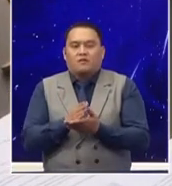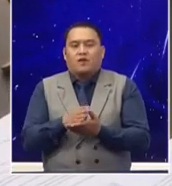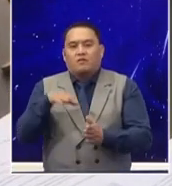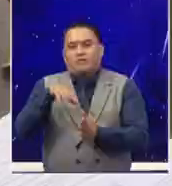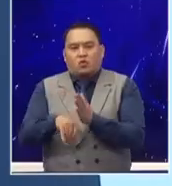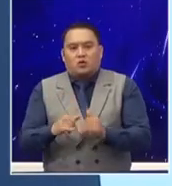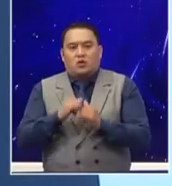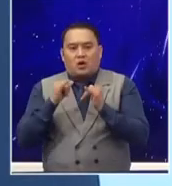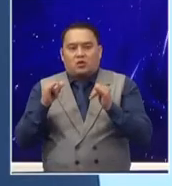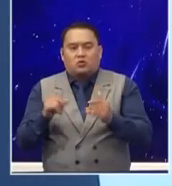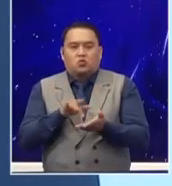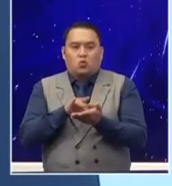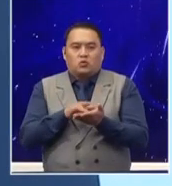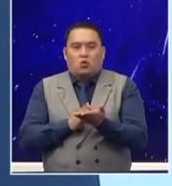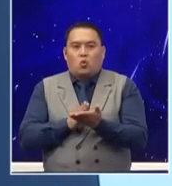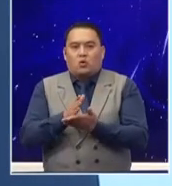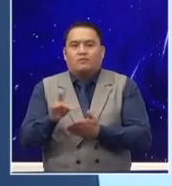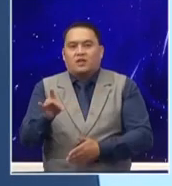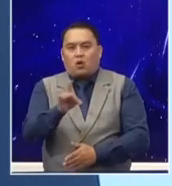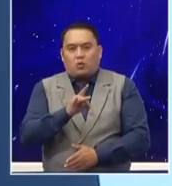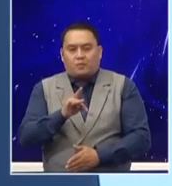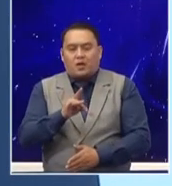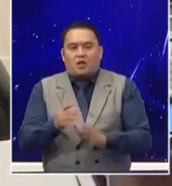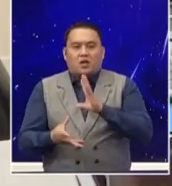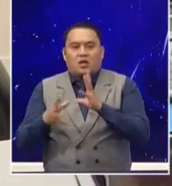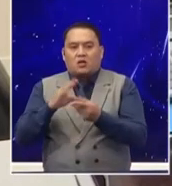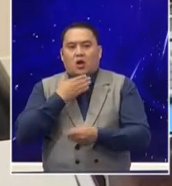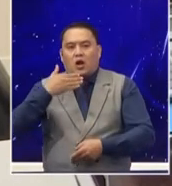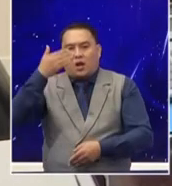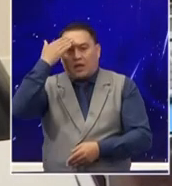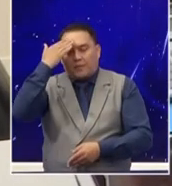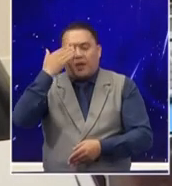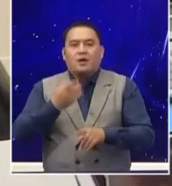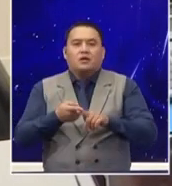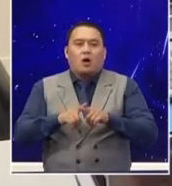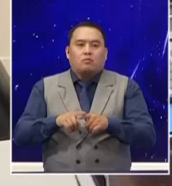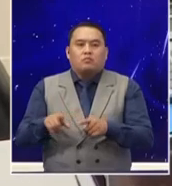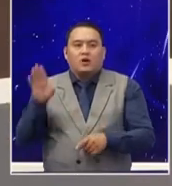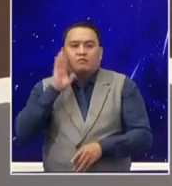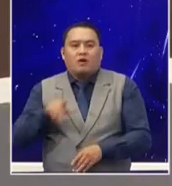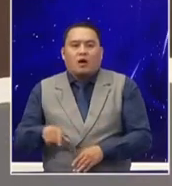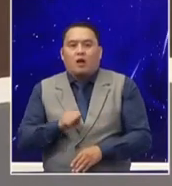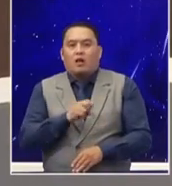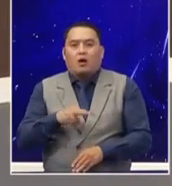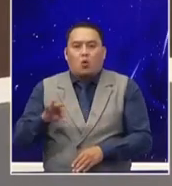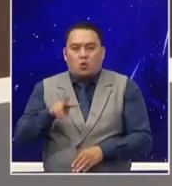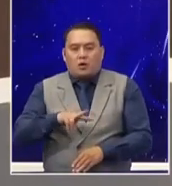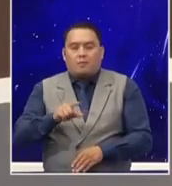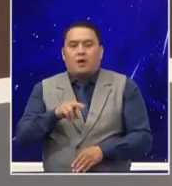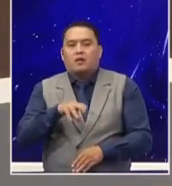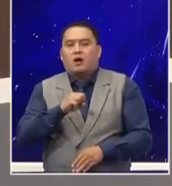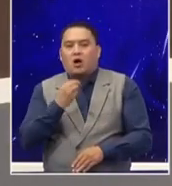внесших весомый вклад в развитие туристической отрасли региона, а также подвело итоги летнего сезона. В этом году побережье водоемов Алаколя, Капшагая и